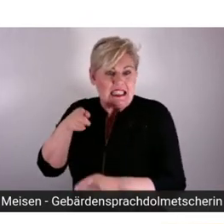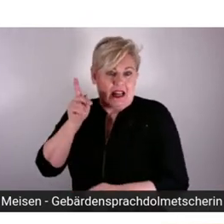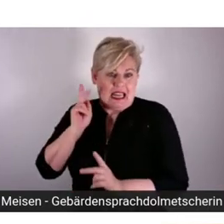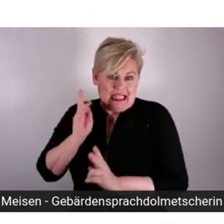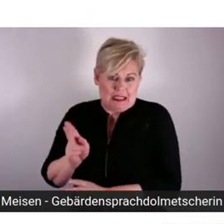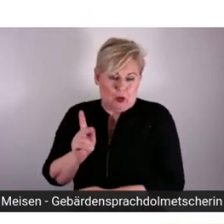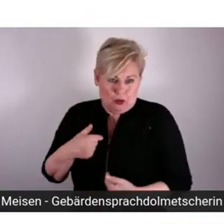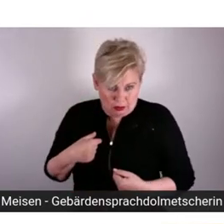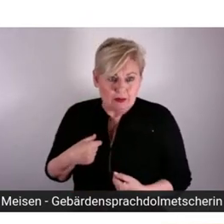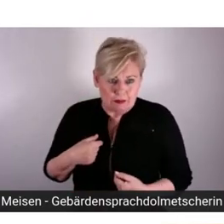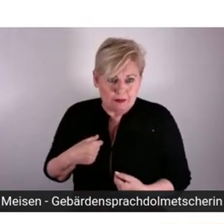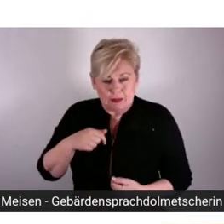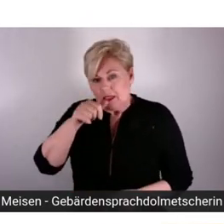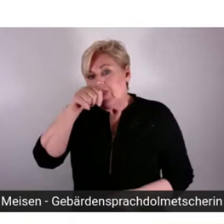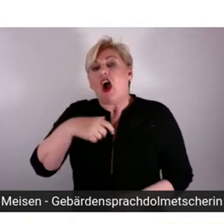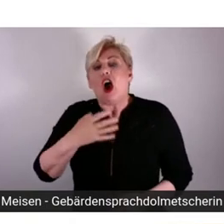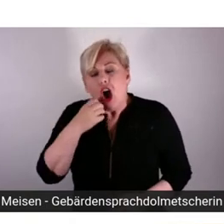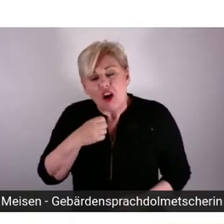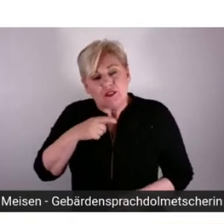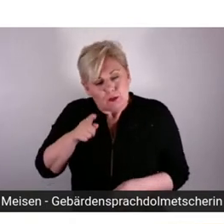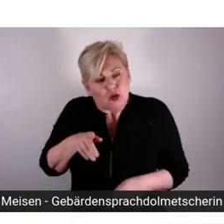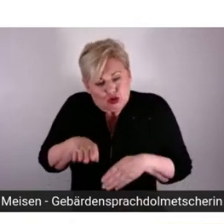klar. Vielleicht wird man da in Schritten vorgehen müssen.